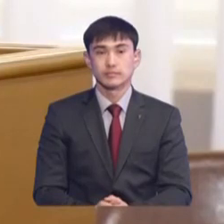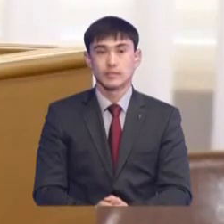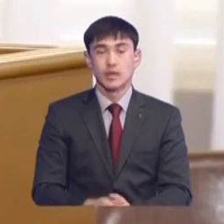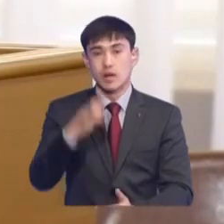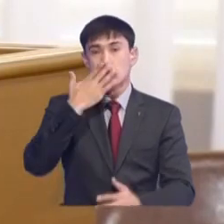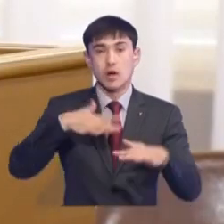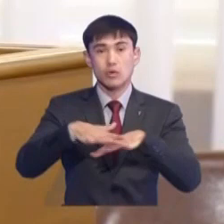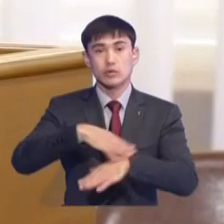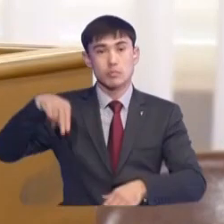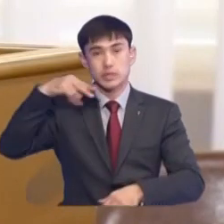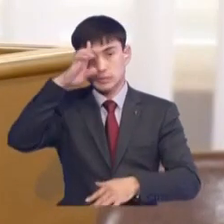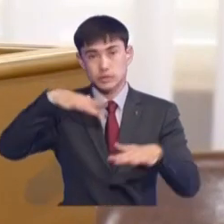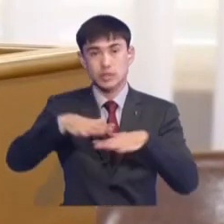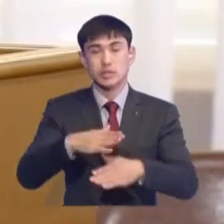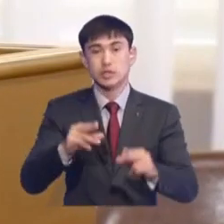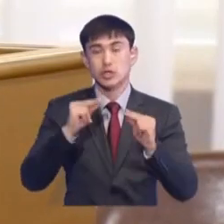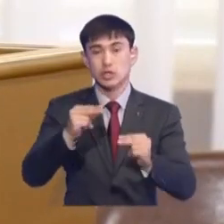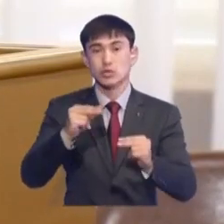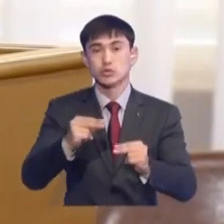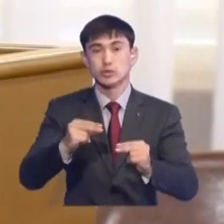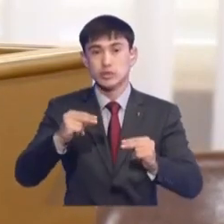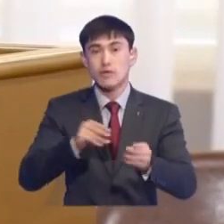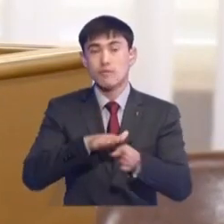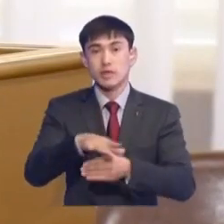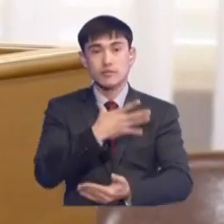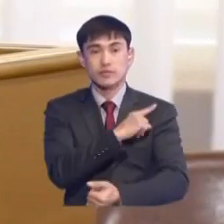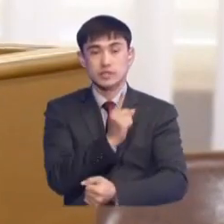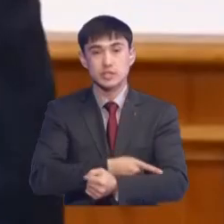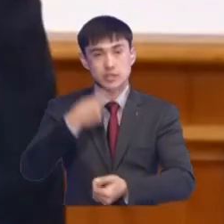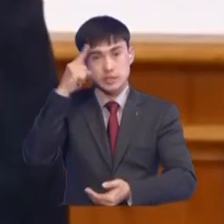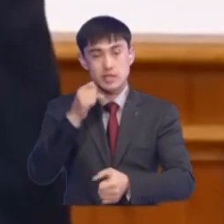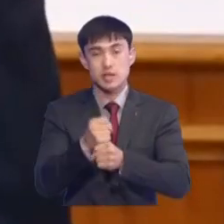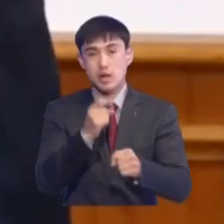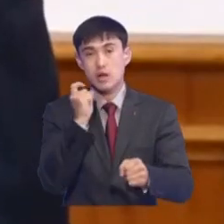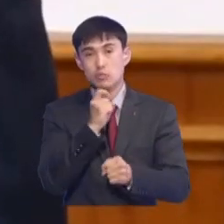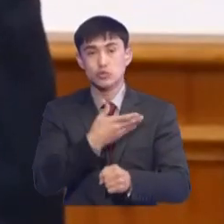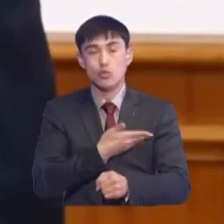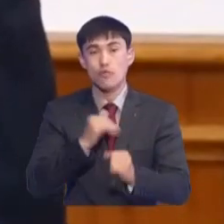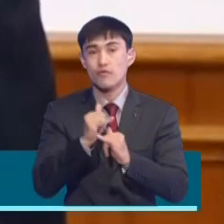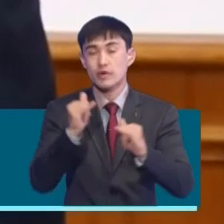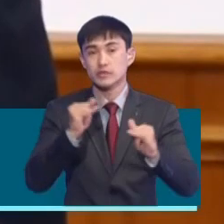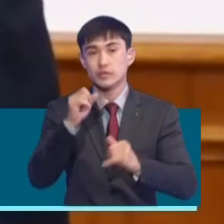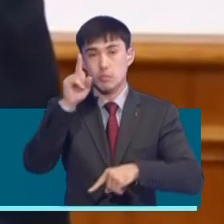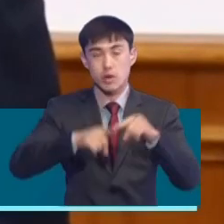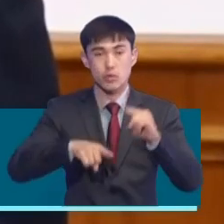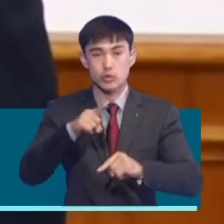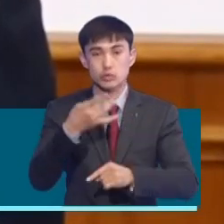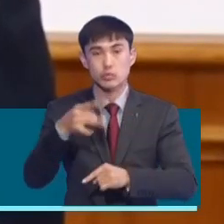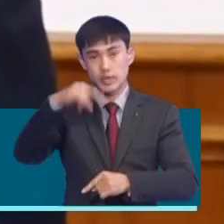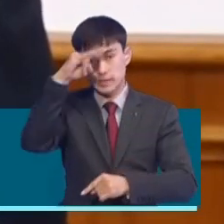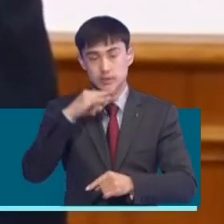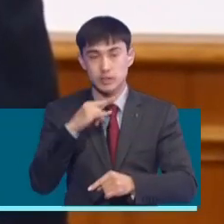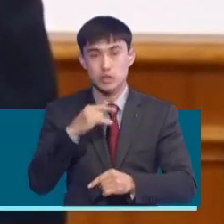перед народом и президентом страны торжественно Клянусь посветить все свои силы и знания дел экономического и духовного развития моей Родины Республики